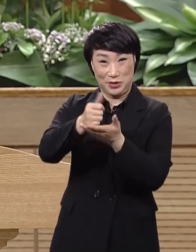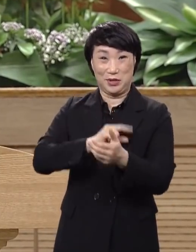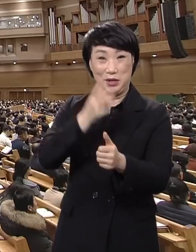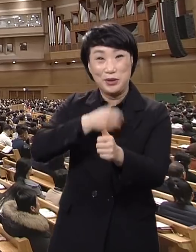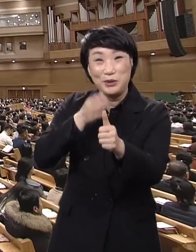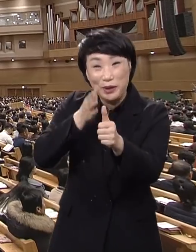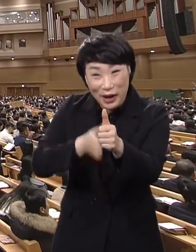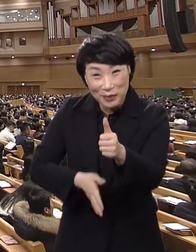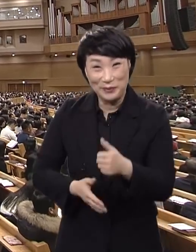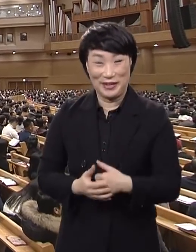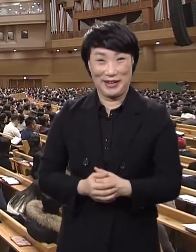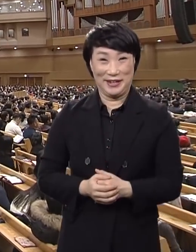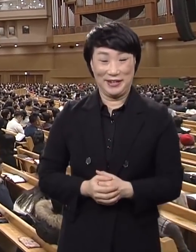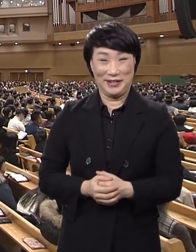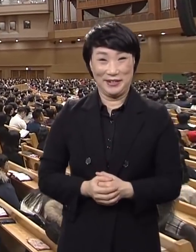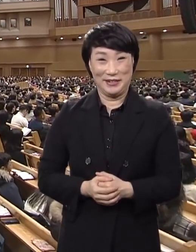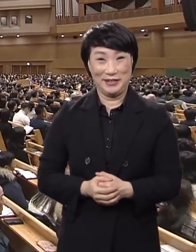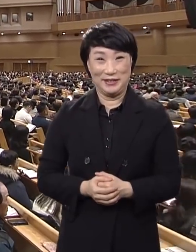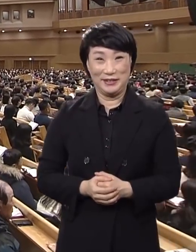이름으로 축원합니다.